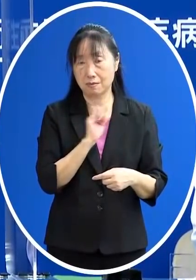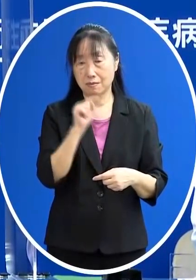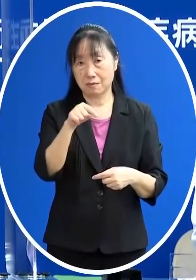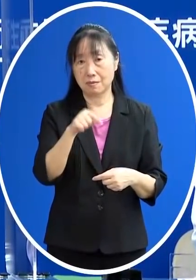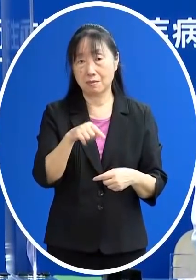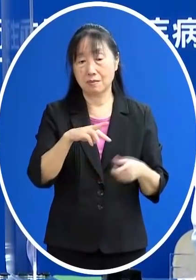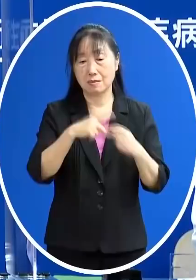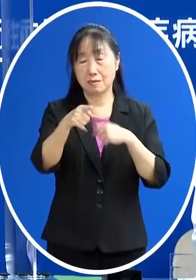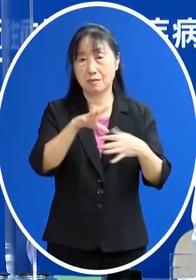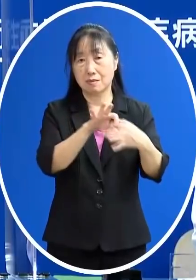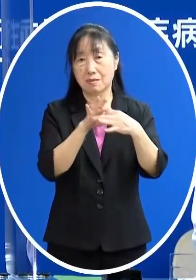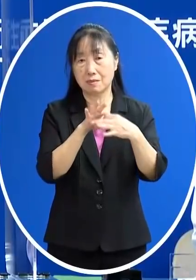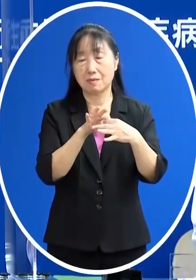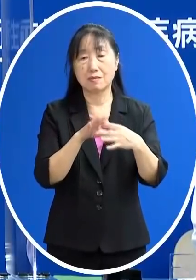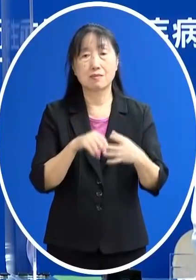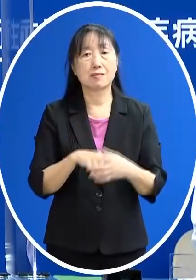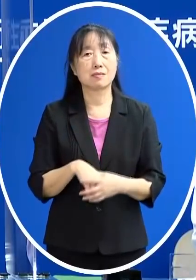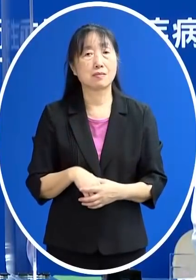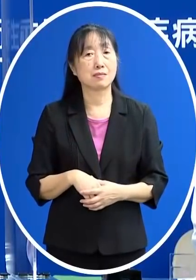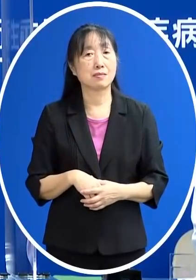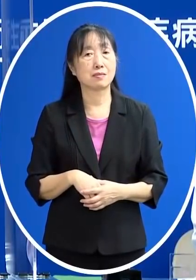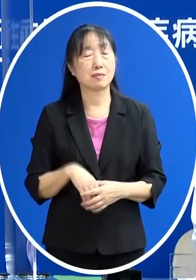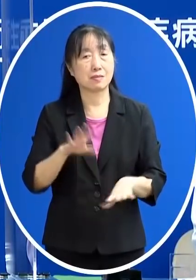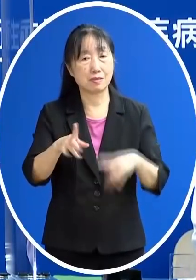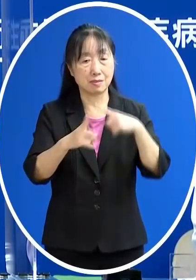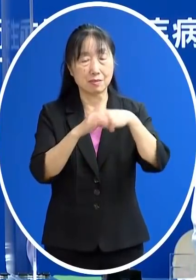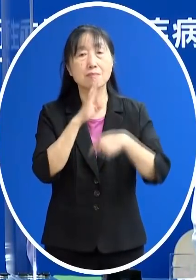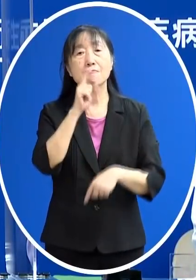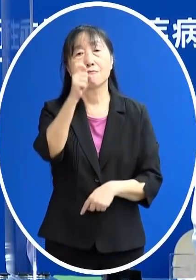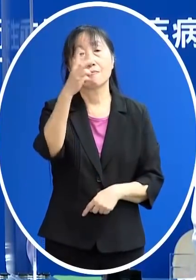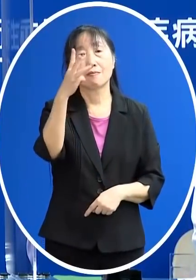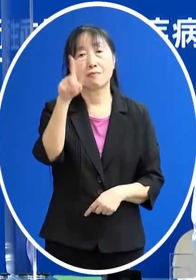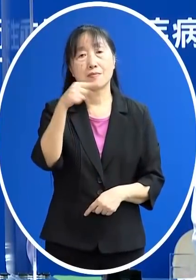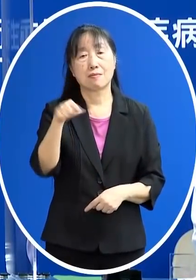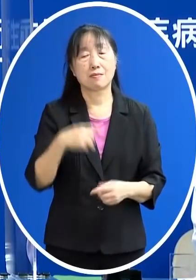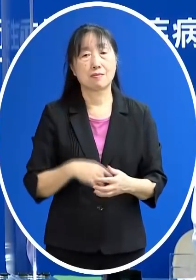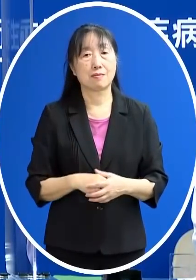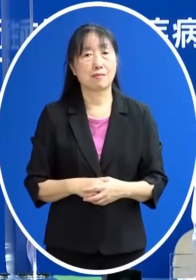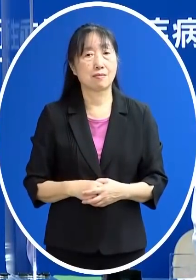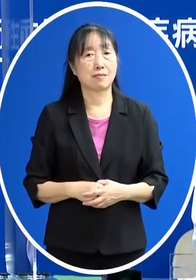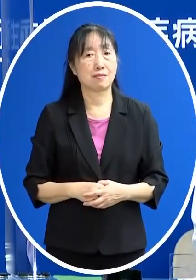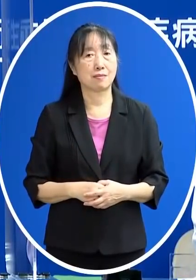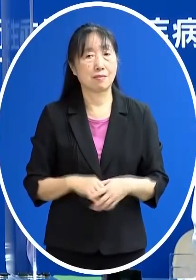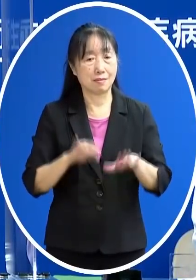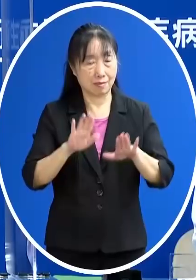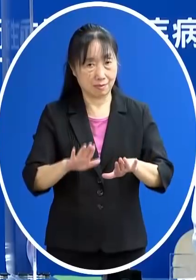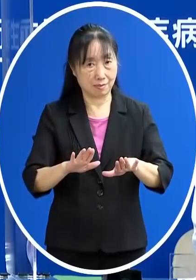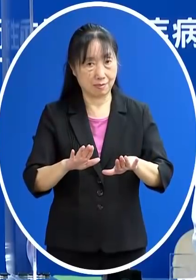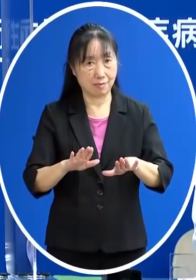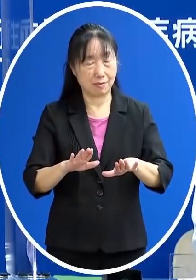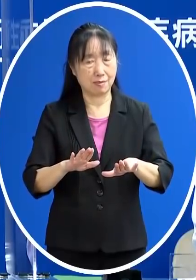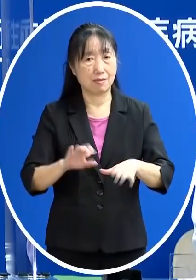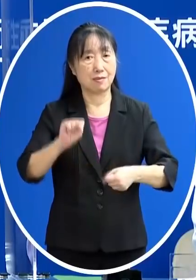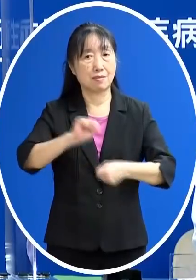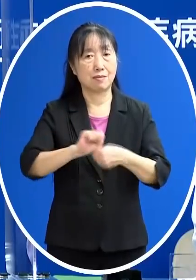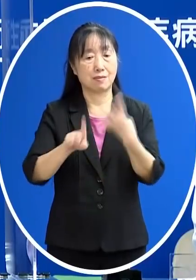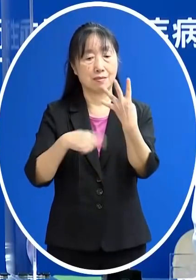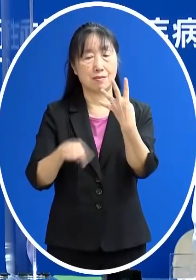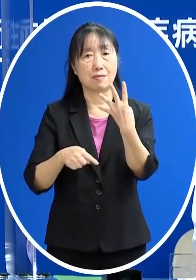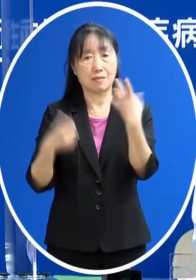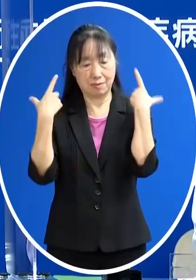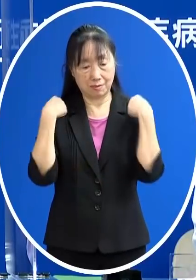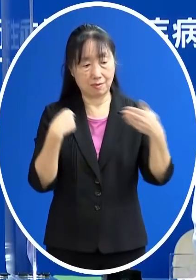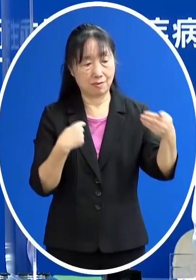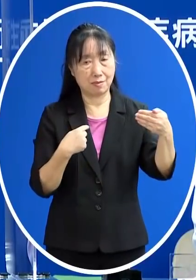店相关的来源的总共有确诊的有13位，那这今天我们这里面是增加了4位，本